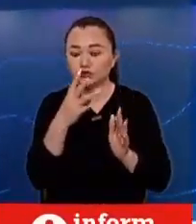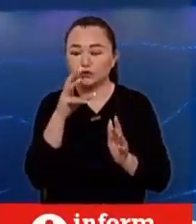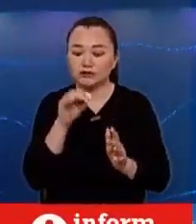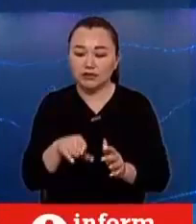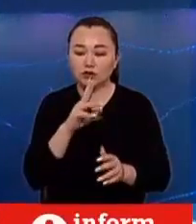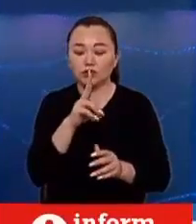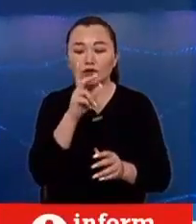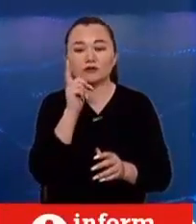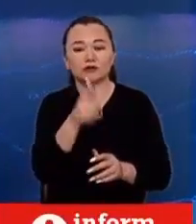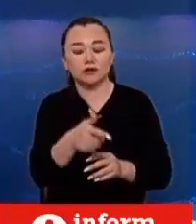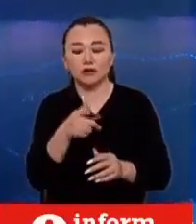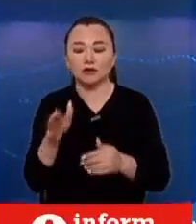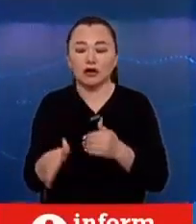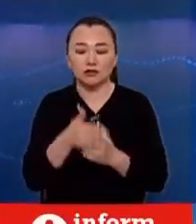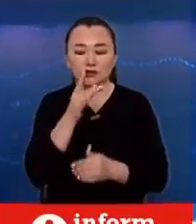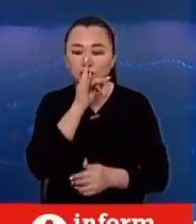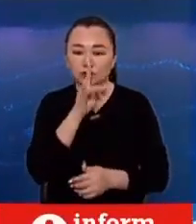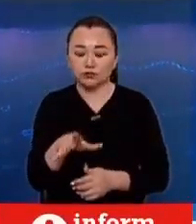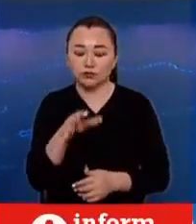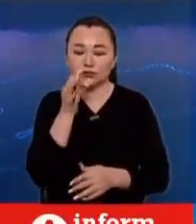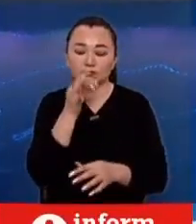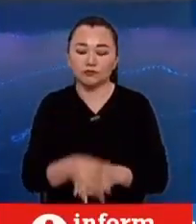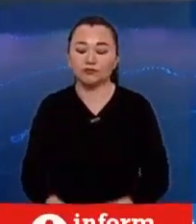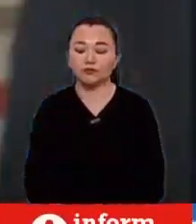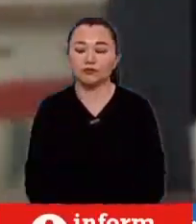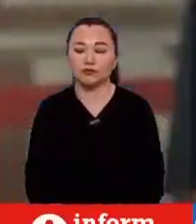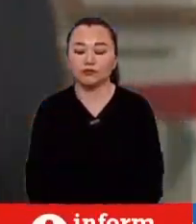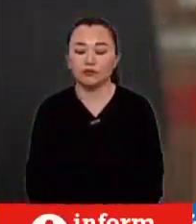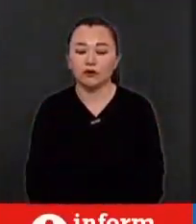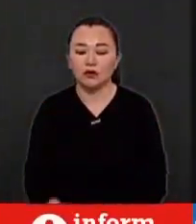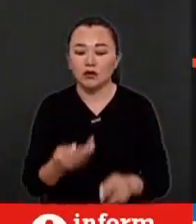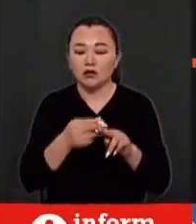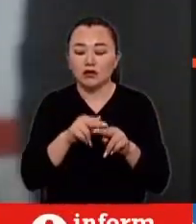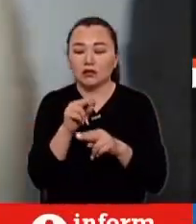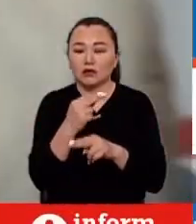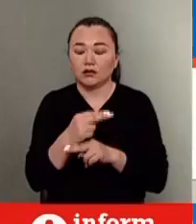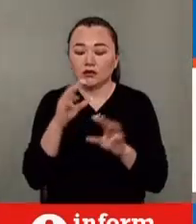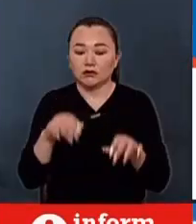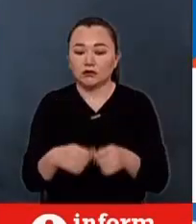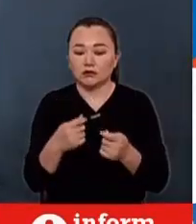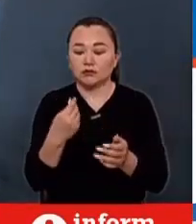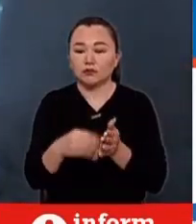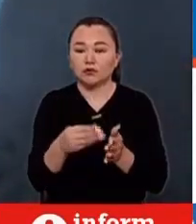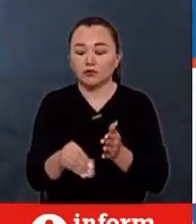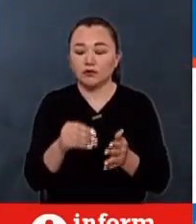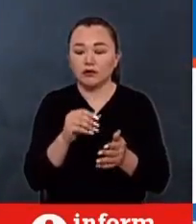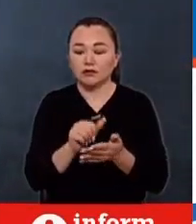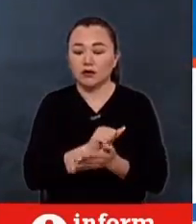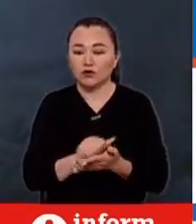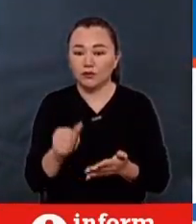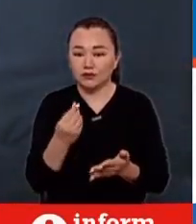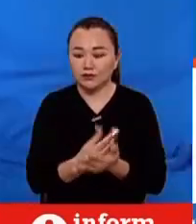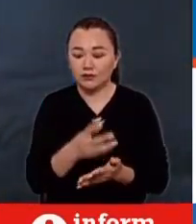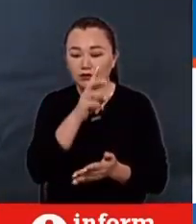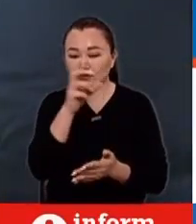тіл тигізген адам жазаға тартылмауы ықтимал. Бұл түзетулер заңсыз сатып алынған активтерді